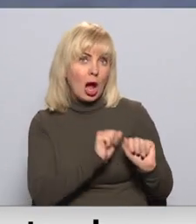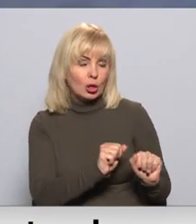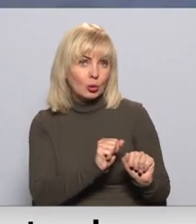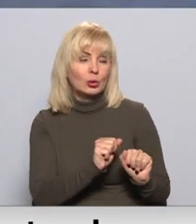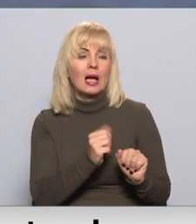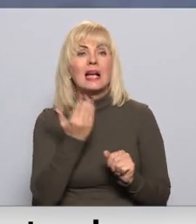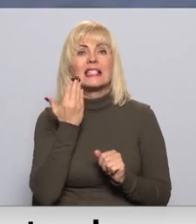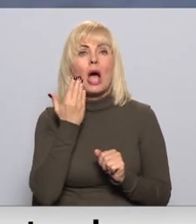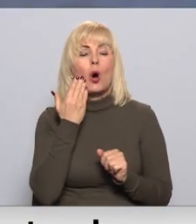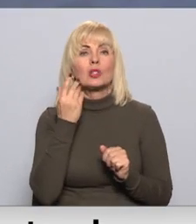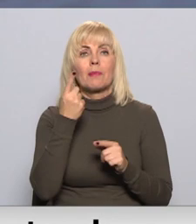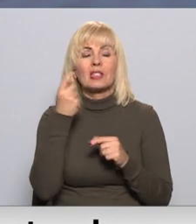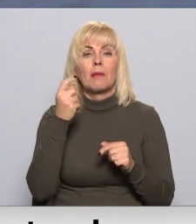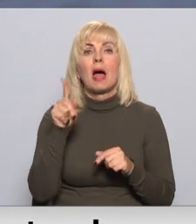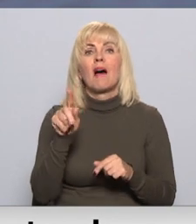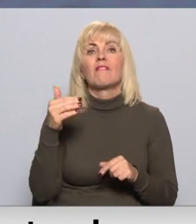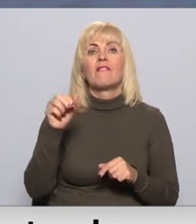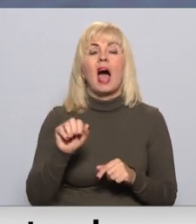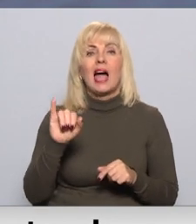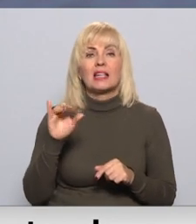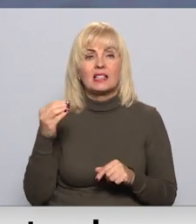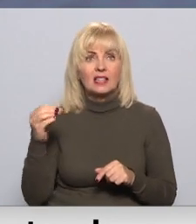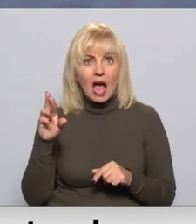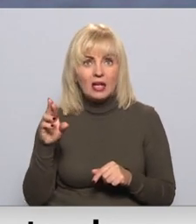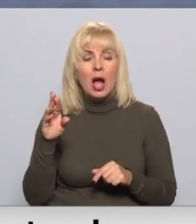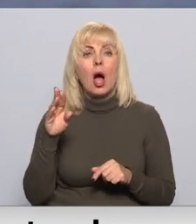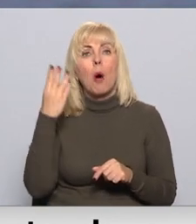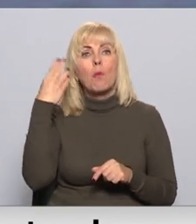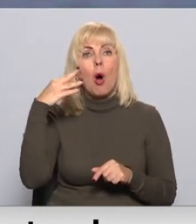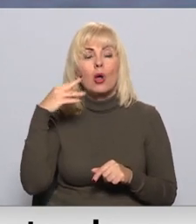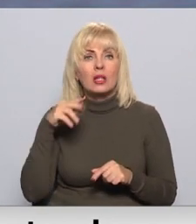vakcīnas ir Pfizer vakcīna Comirnaty un Modernas vakcīna Spikevax.